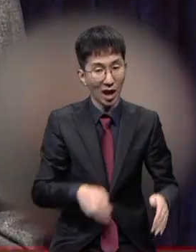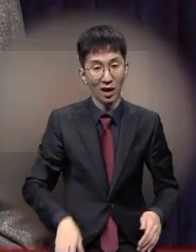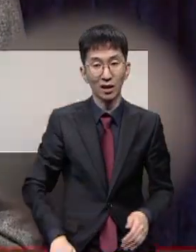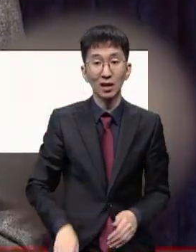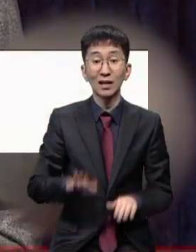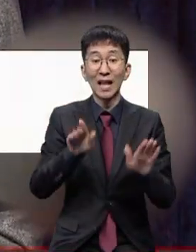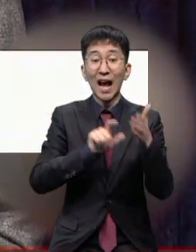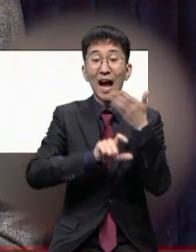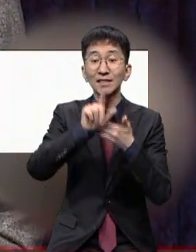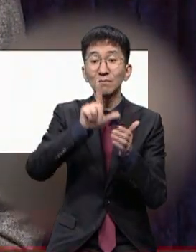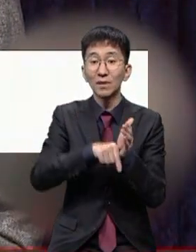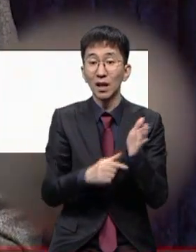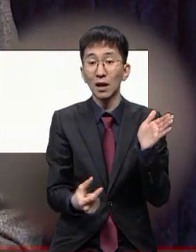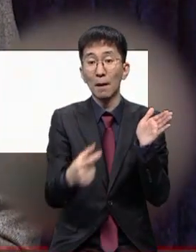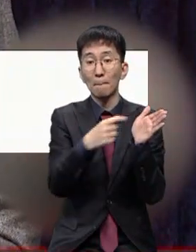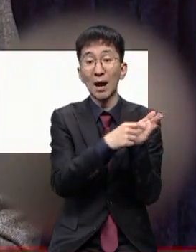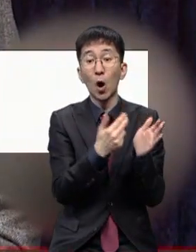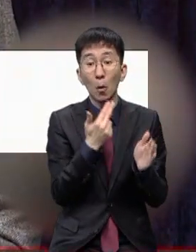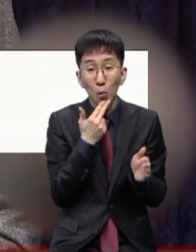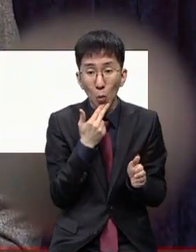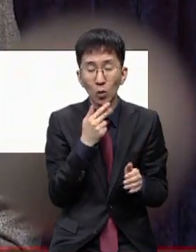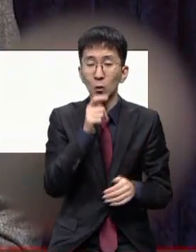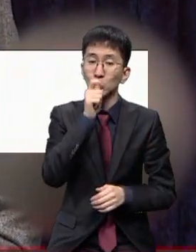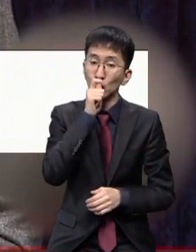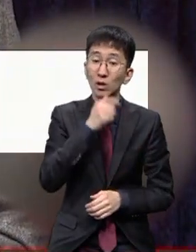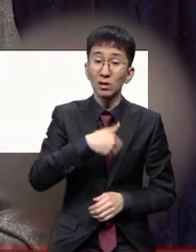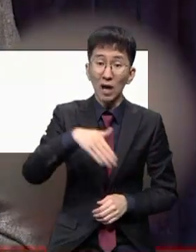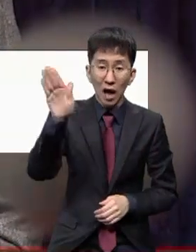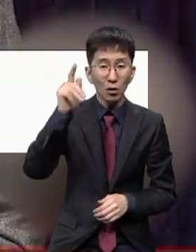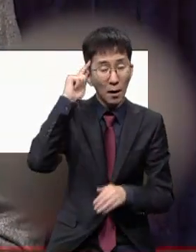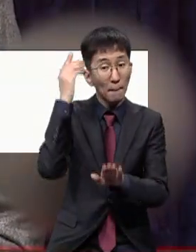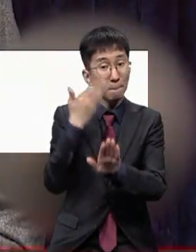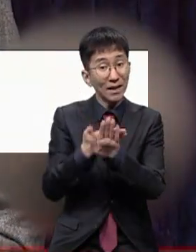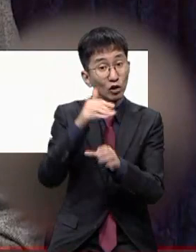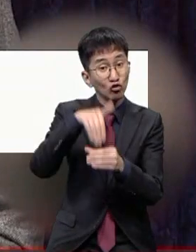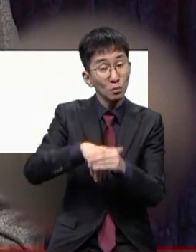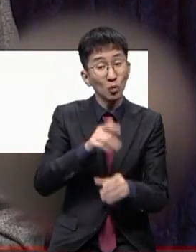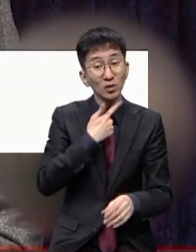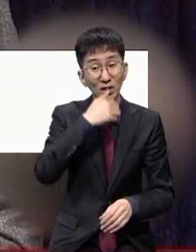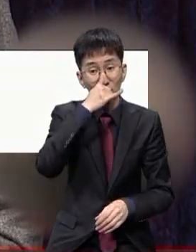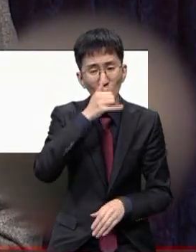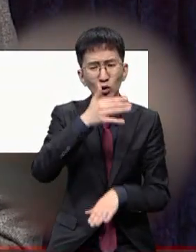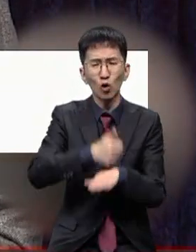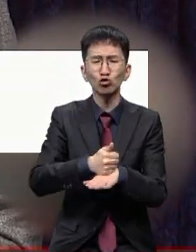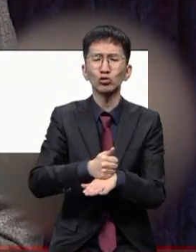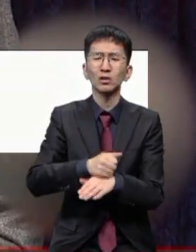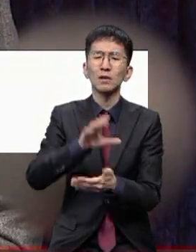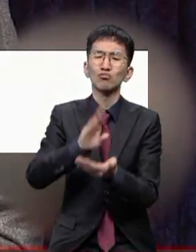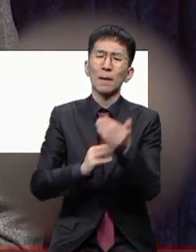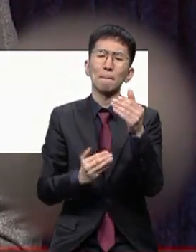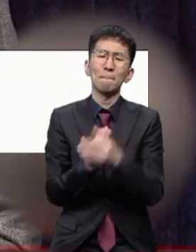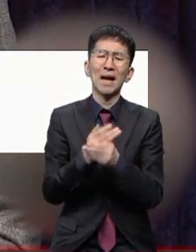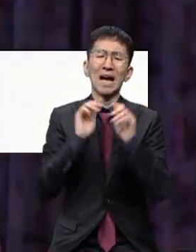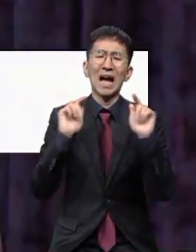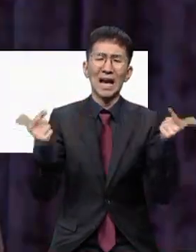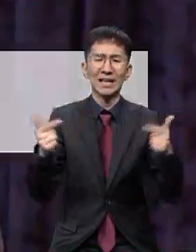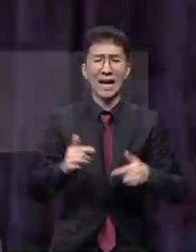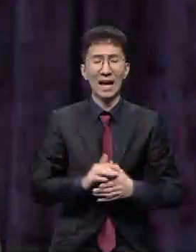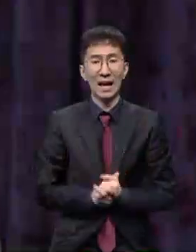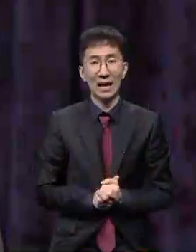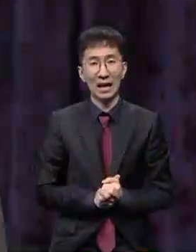그날 아침에 글만 올리시지 않고 조용히 가서 반대 투표만 하셨으면 그런 헌정 유린이 일어나지 않았을